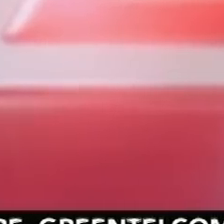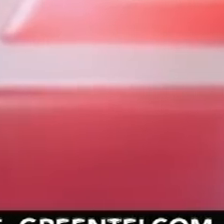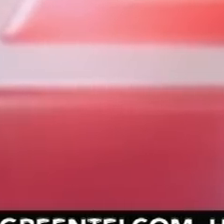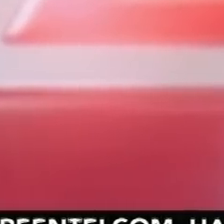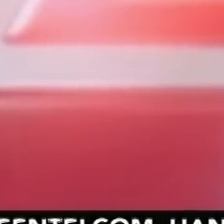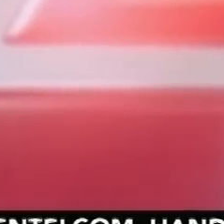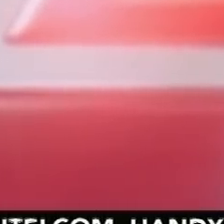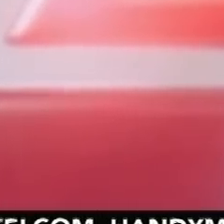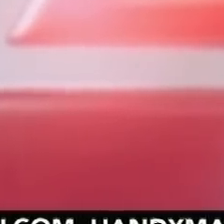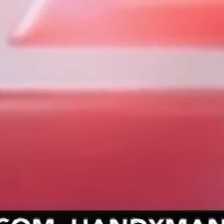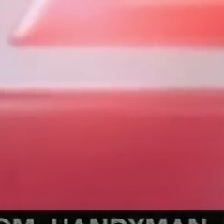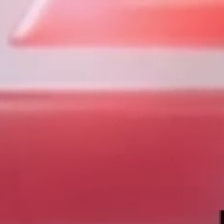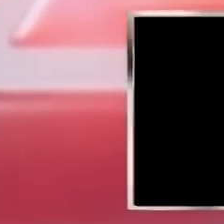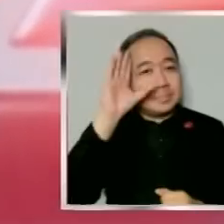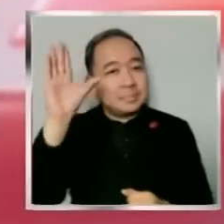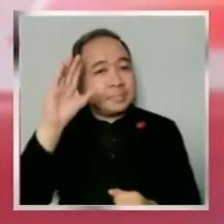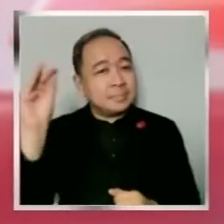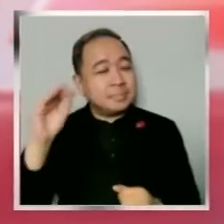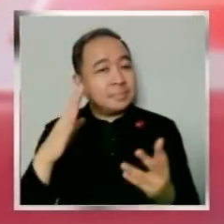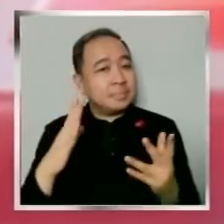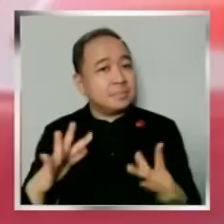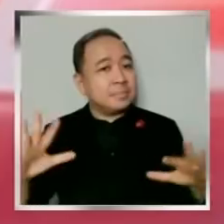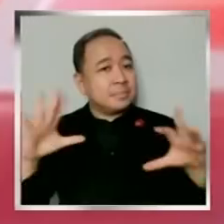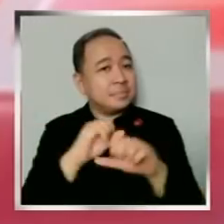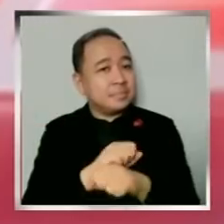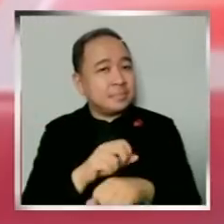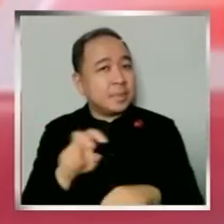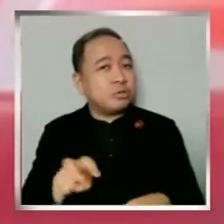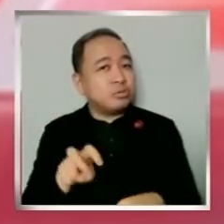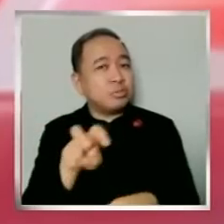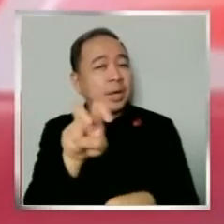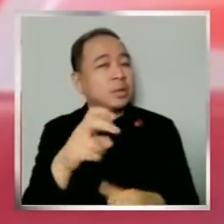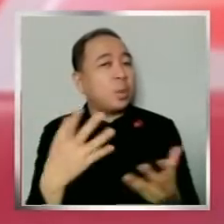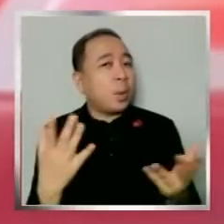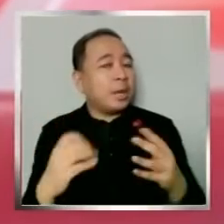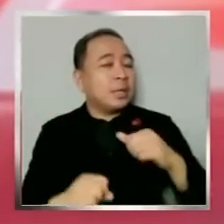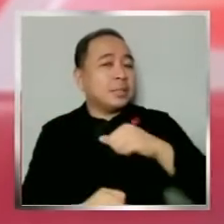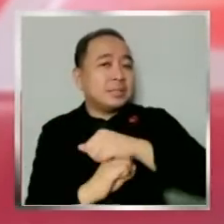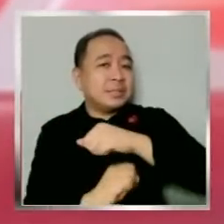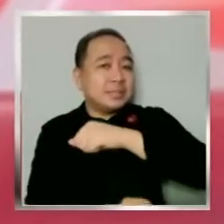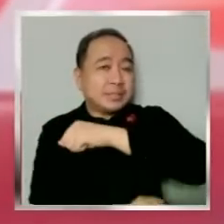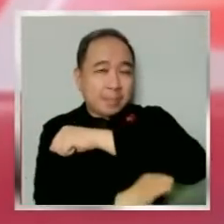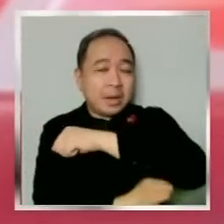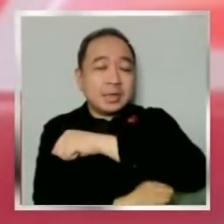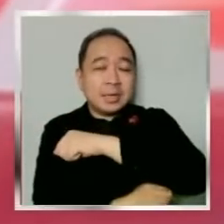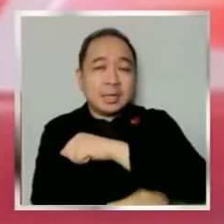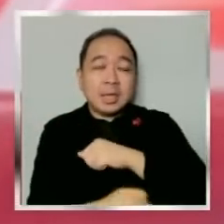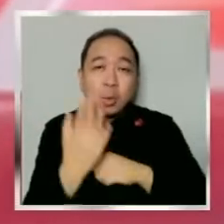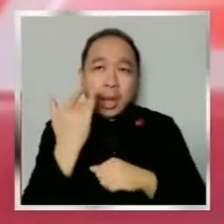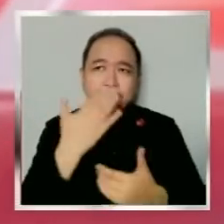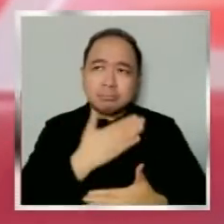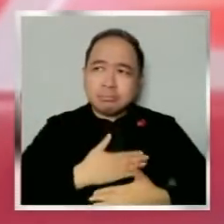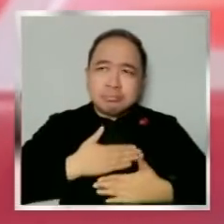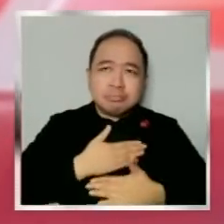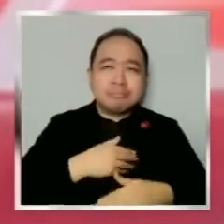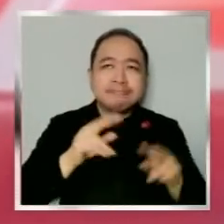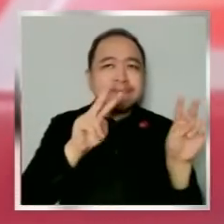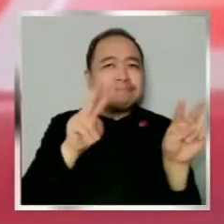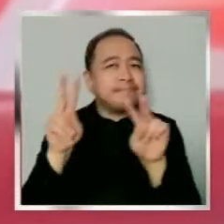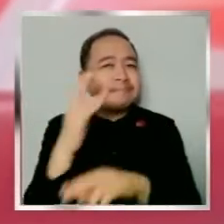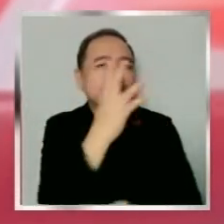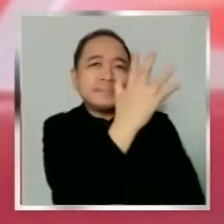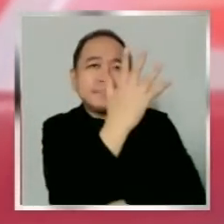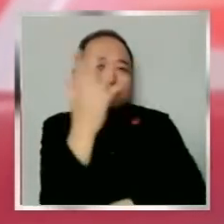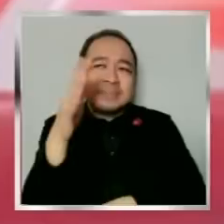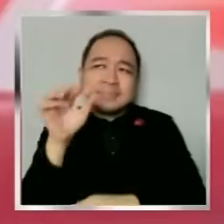Kakaiba ang ending ng isang trekking adventure sa Kalbayog, Samar. Matapos kasing i-enjoy ang mga puno sa limestone formation na puro